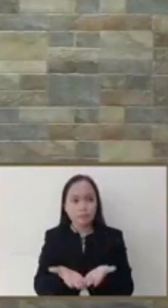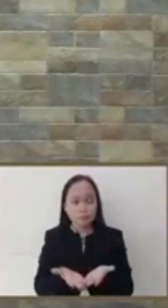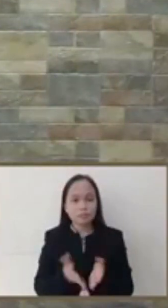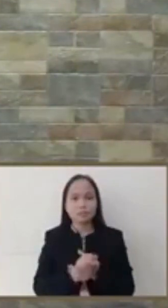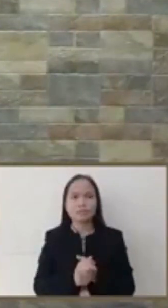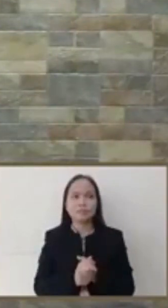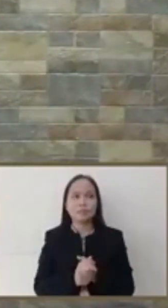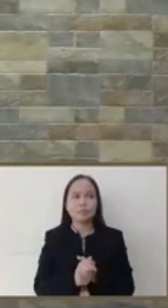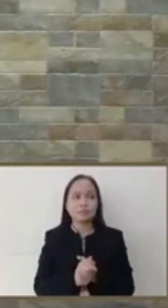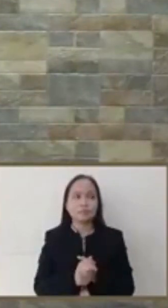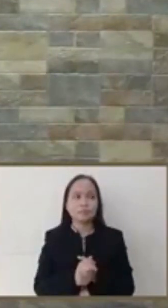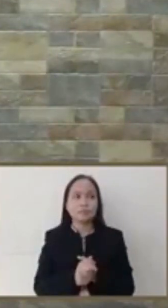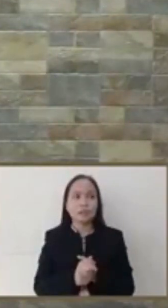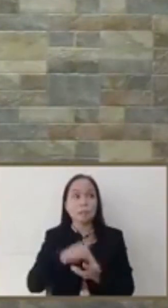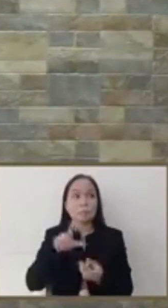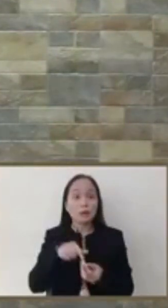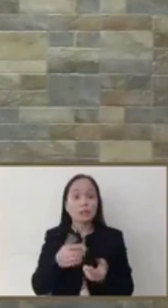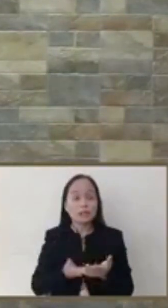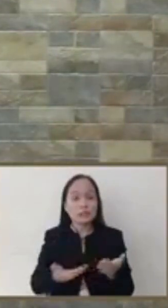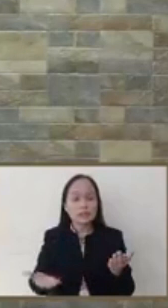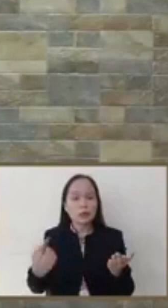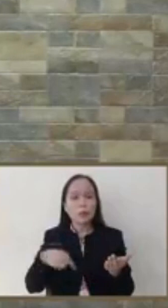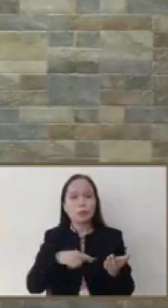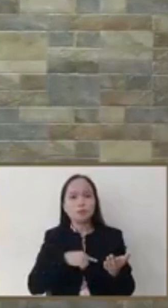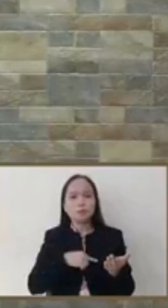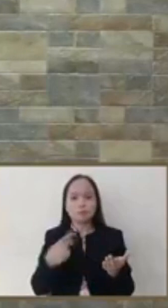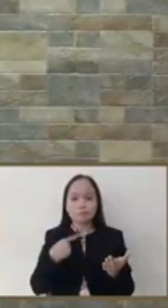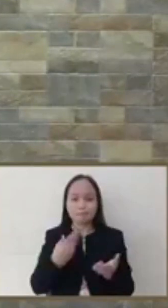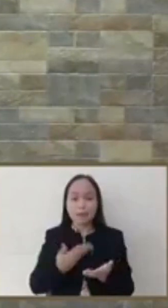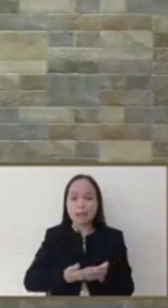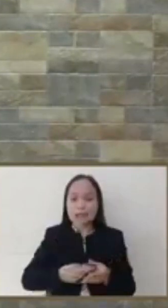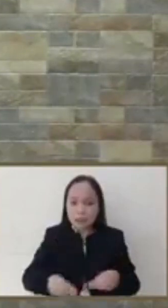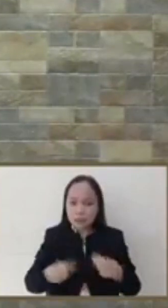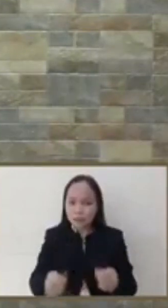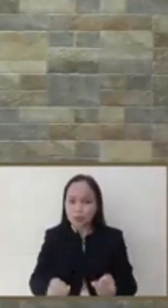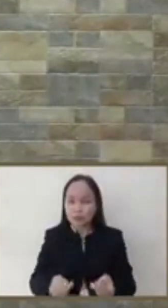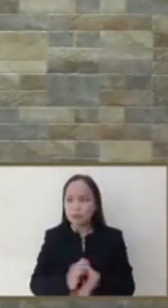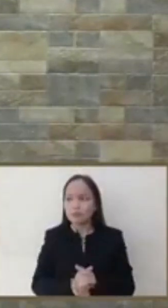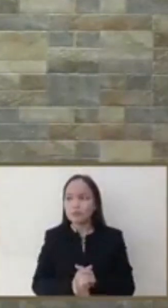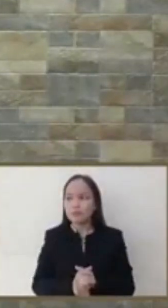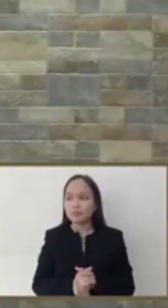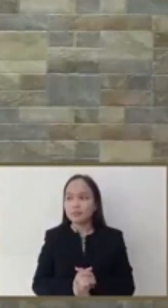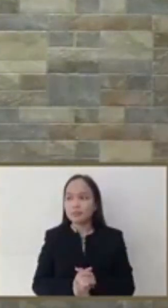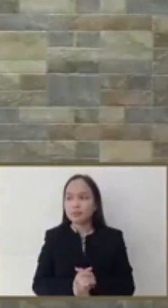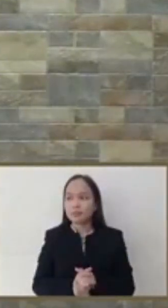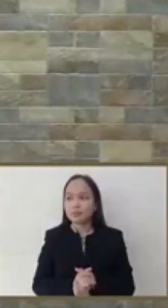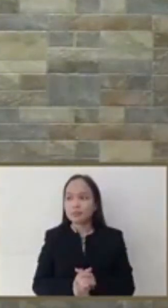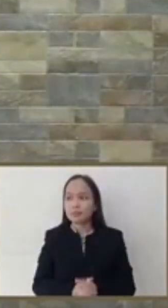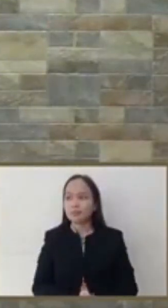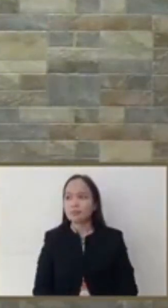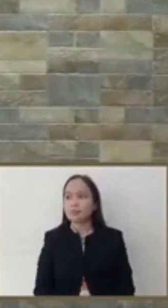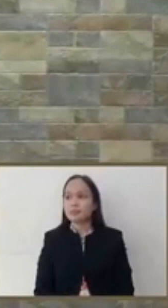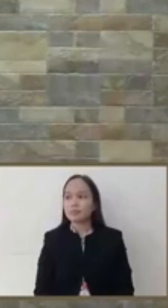ating pag-uusapan. Ano yung mga bagay na dapat nating i-invest? Just few things, mga kapatid, and dismiss na po tayo.